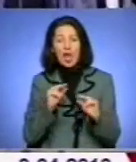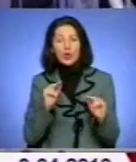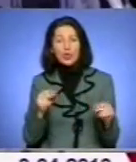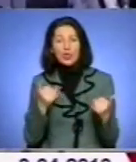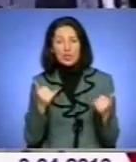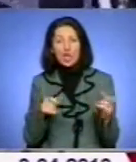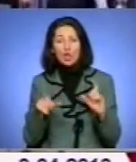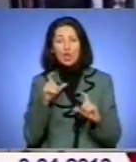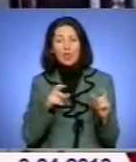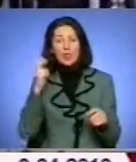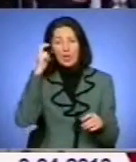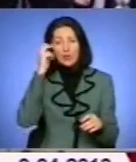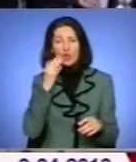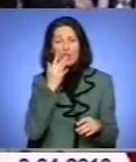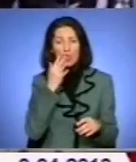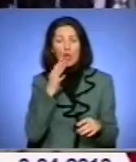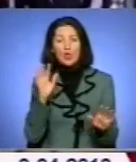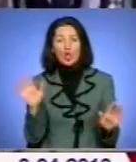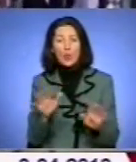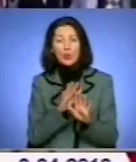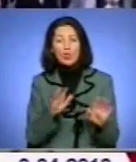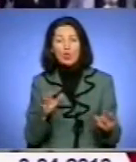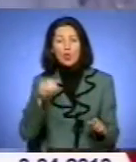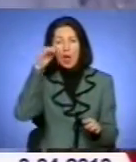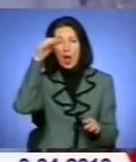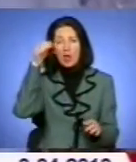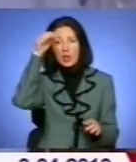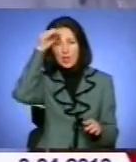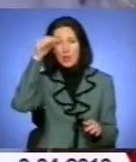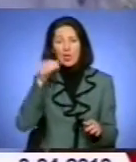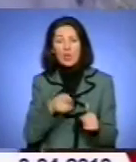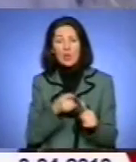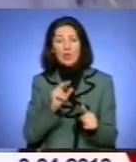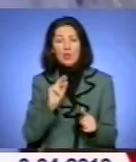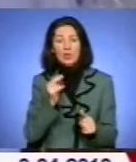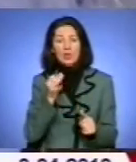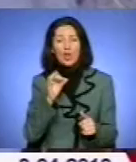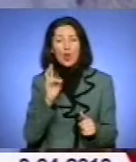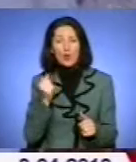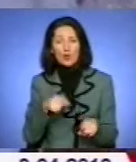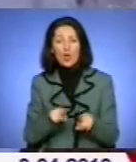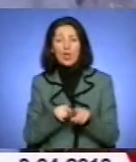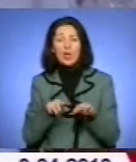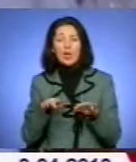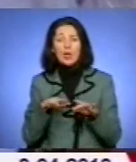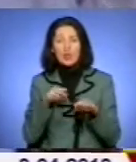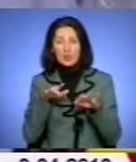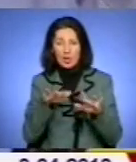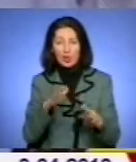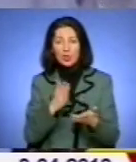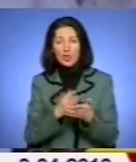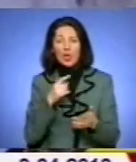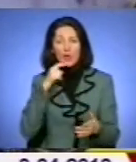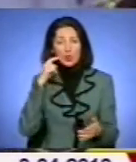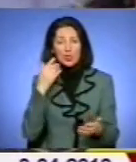Київської національної музичної академії імені Чайковського. Такого роду заходи відбуваються в Росії вже близько 10